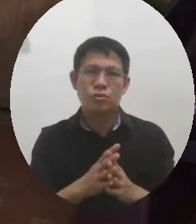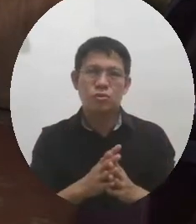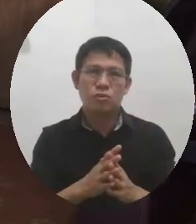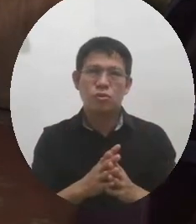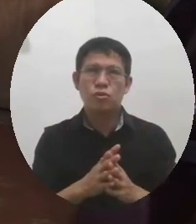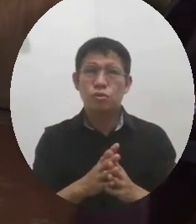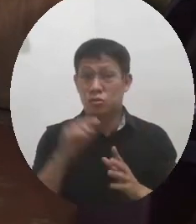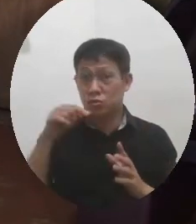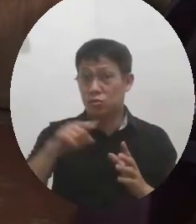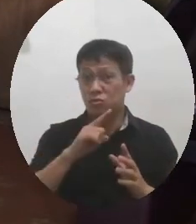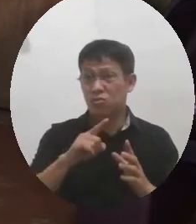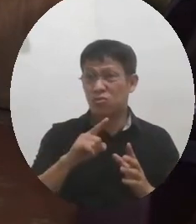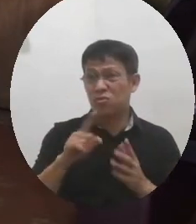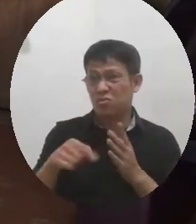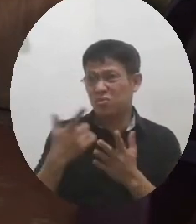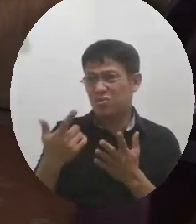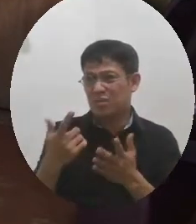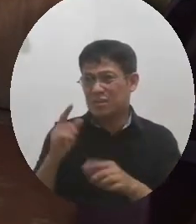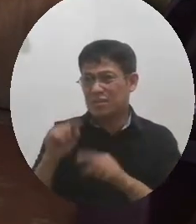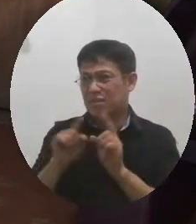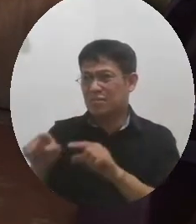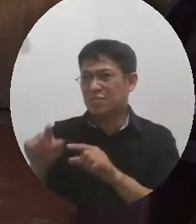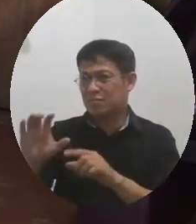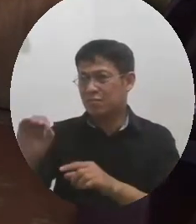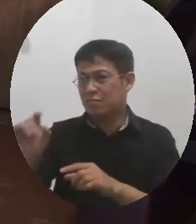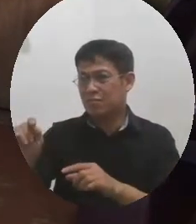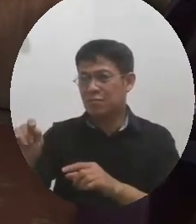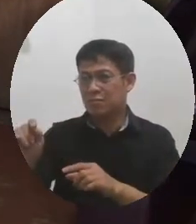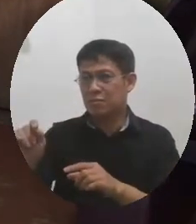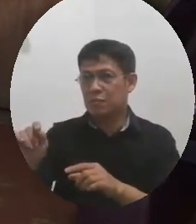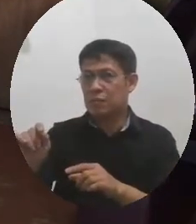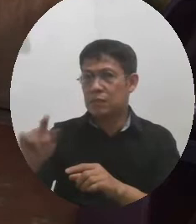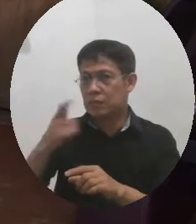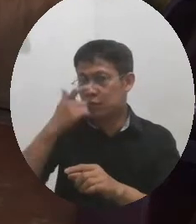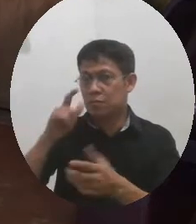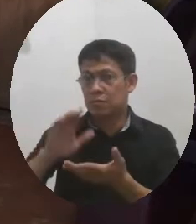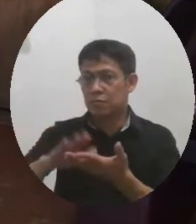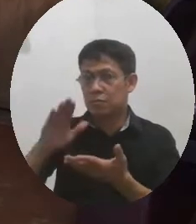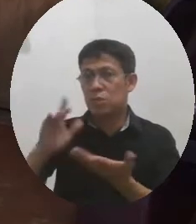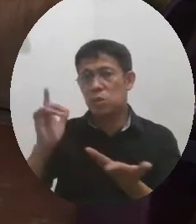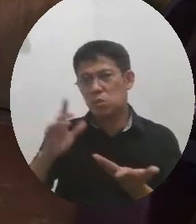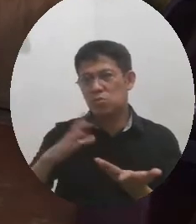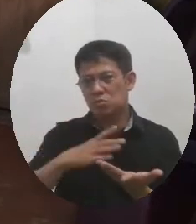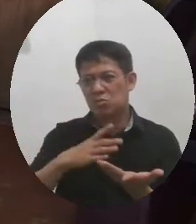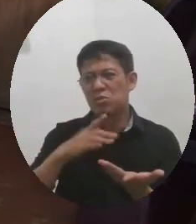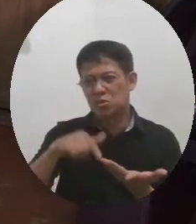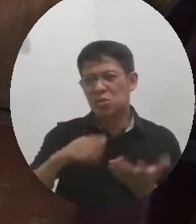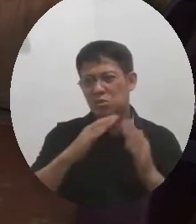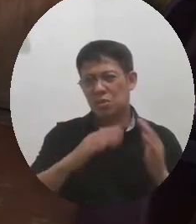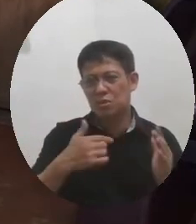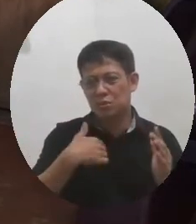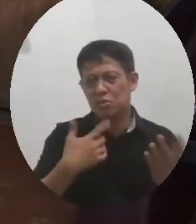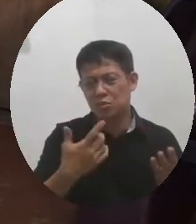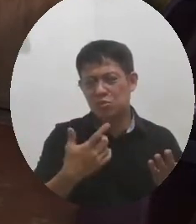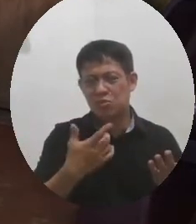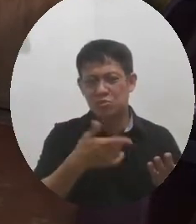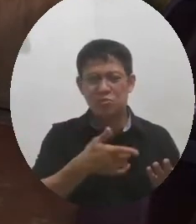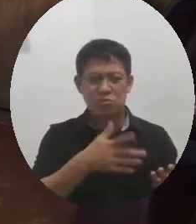occupational. Sa bahay po dito, tinuturuan po namin siya yung maglaro ng